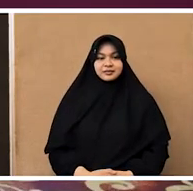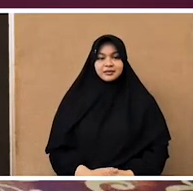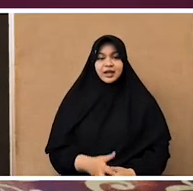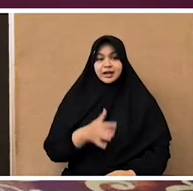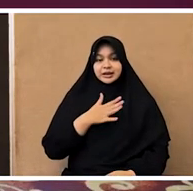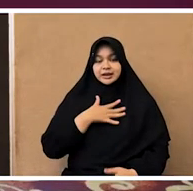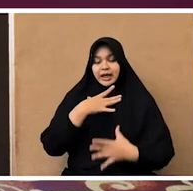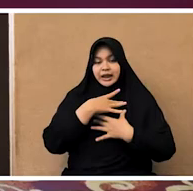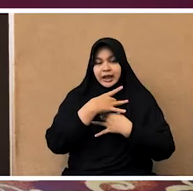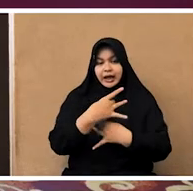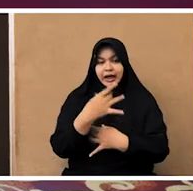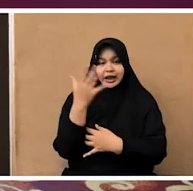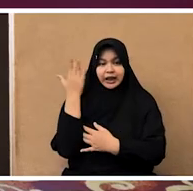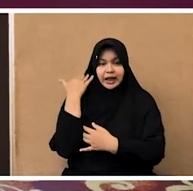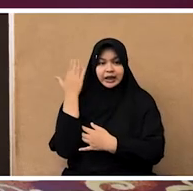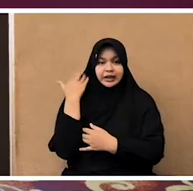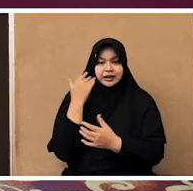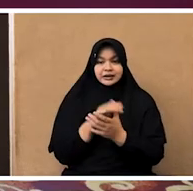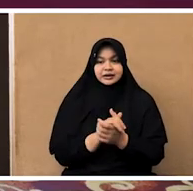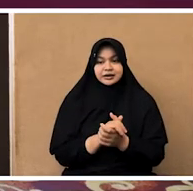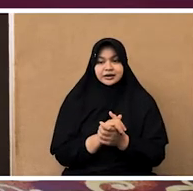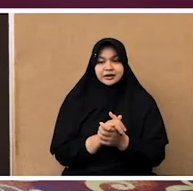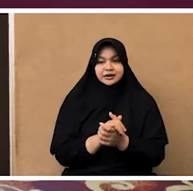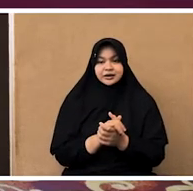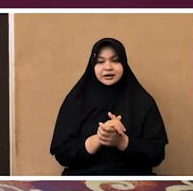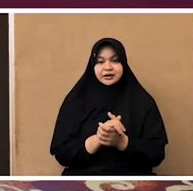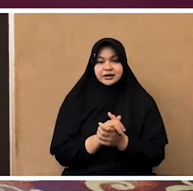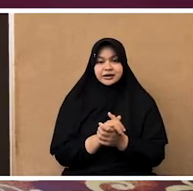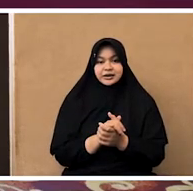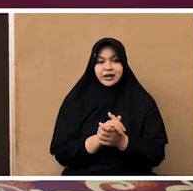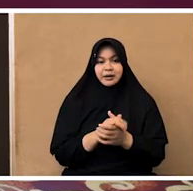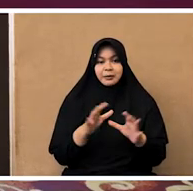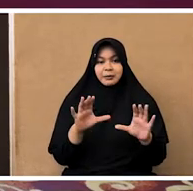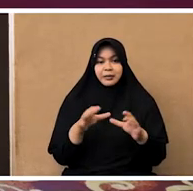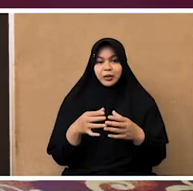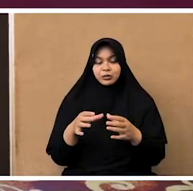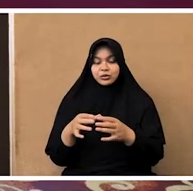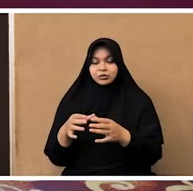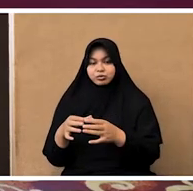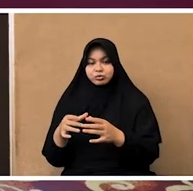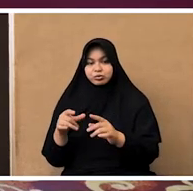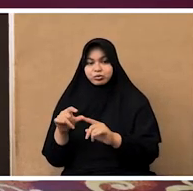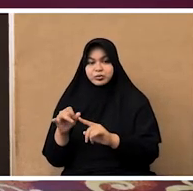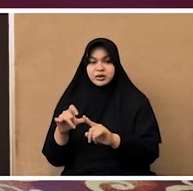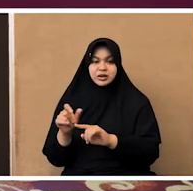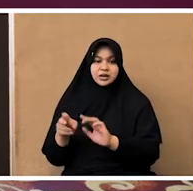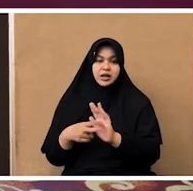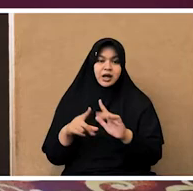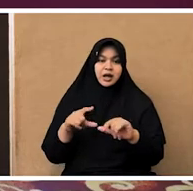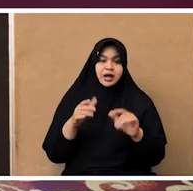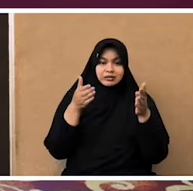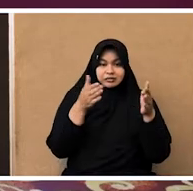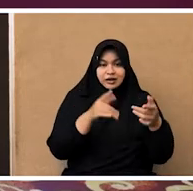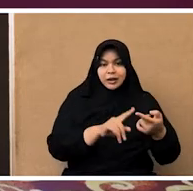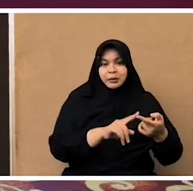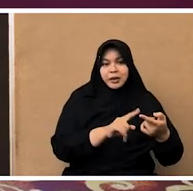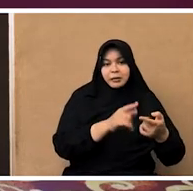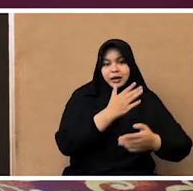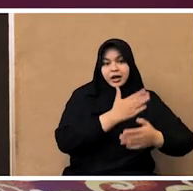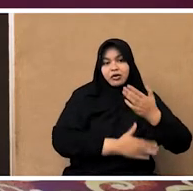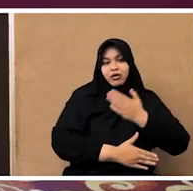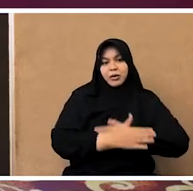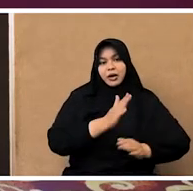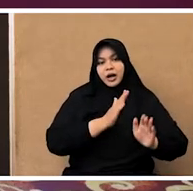Saya tertarik tadi dengan ini ya bentuk-bentuk pemidanaan sebenarnya ke teman-teman difabel yang apa